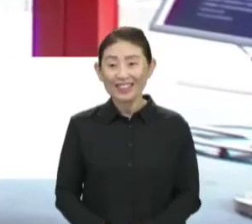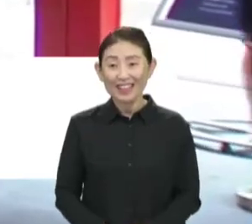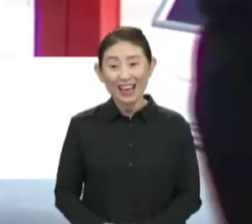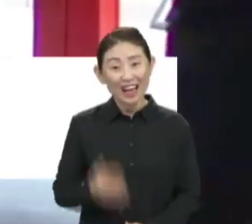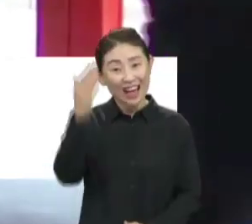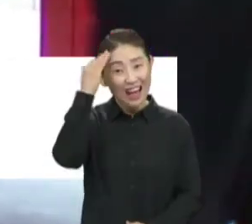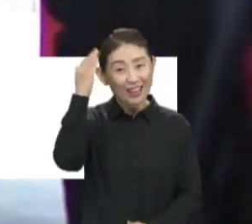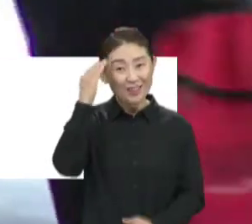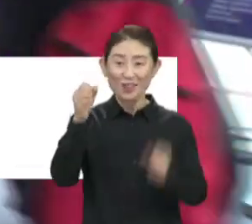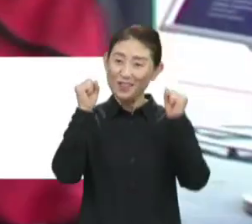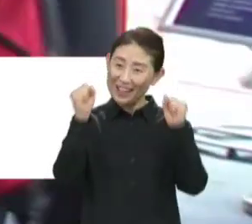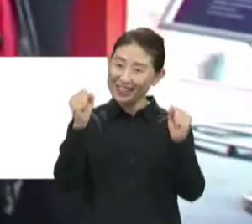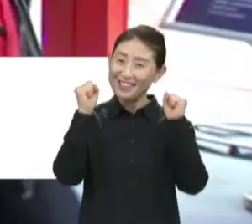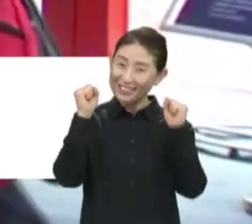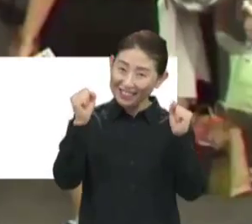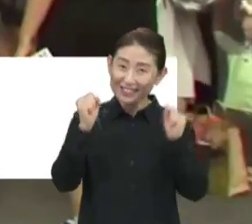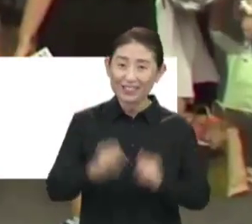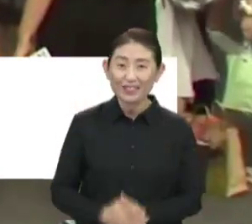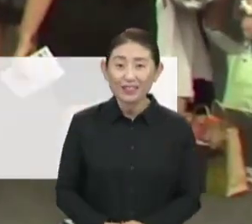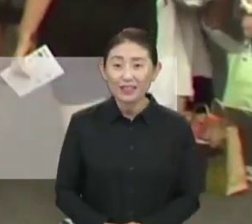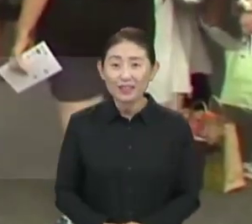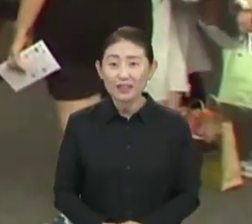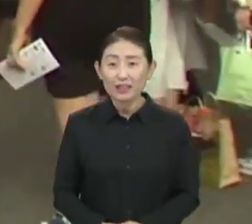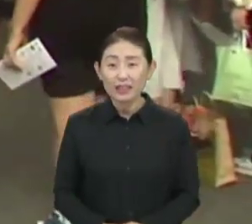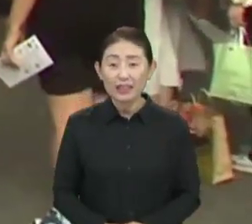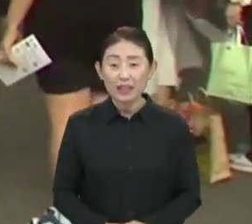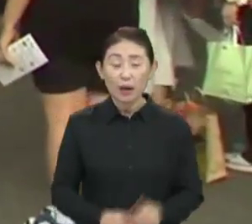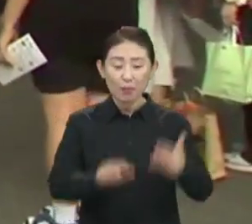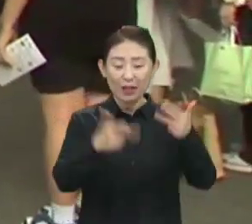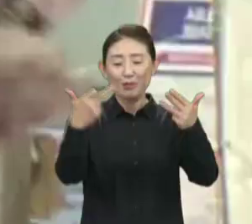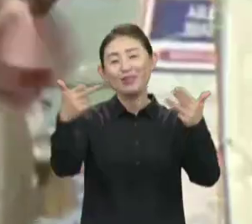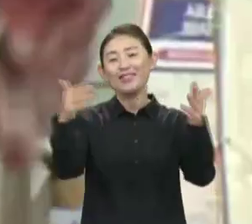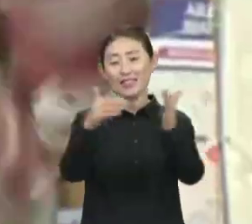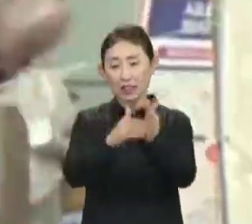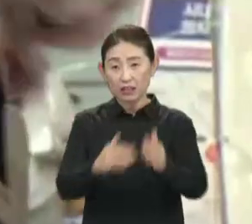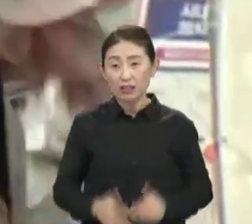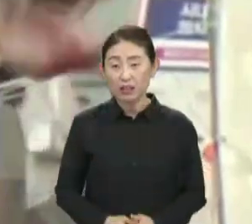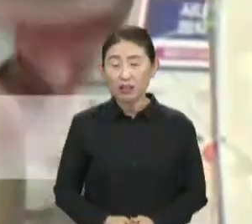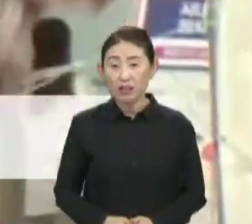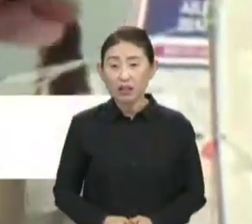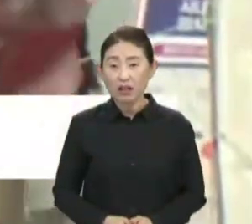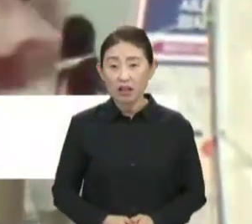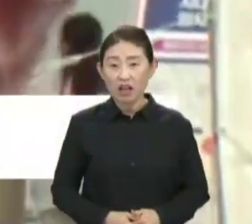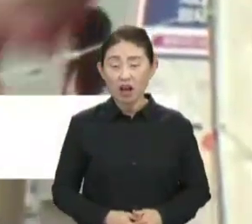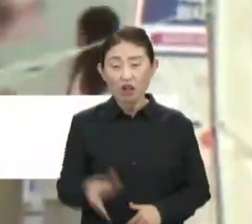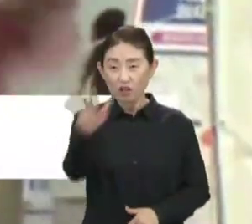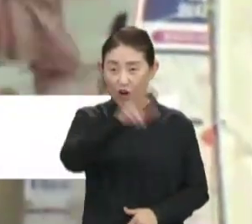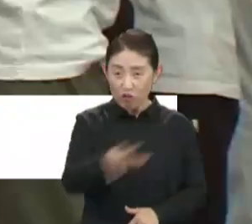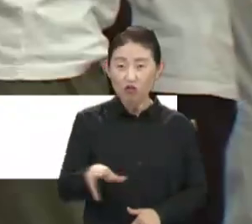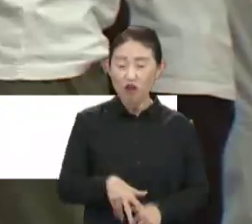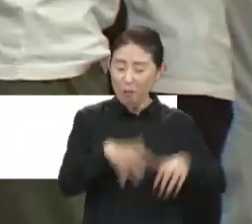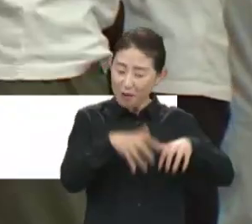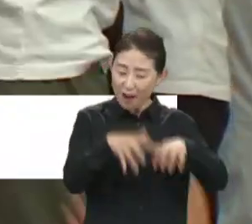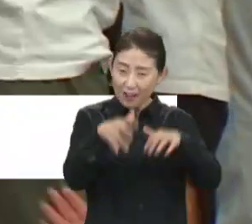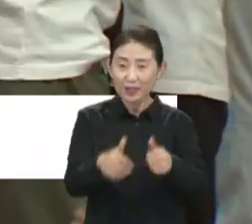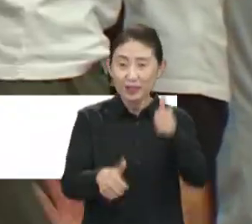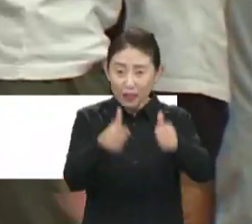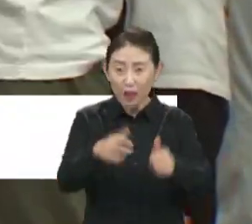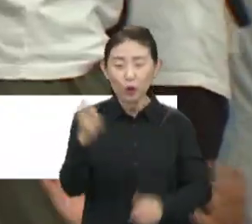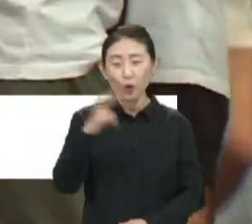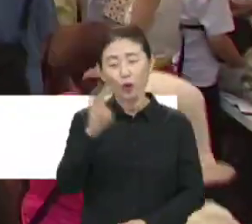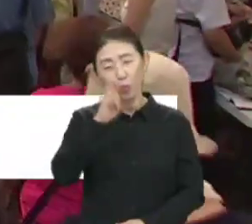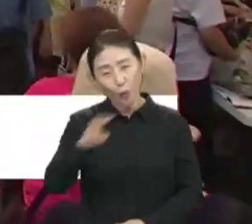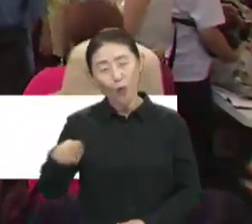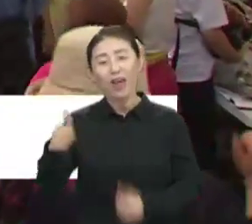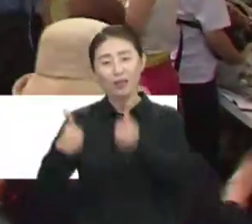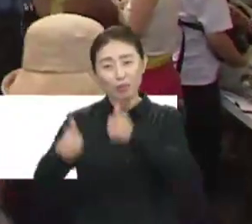우리나라 화이팅! 화이팅! 17일까지 이어지는 축제는 전국 퍼레이드 경연대회와 K-힙합 페스티벌,